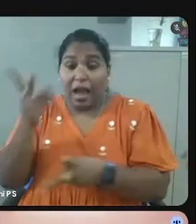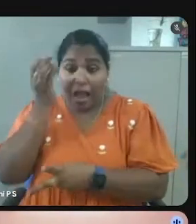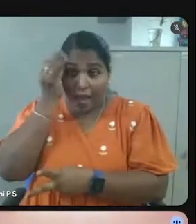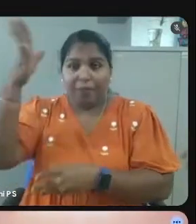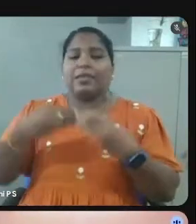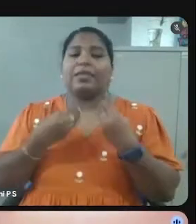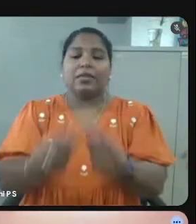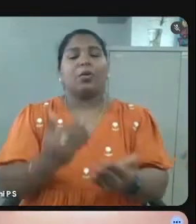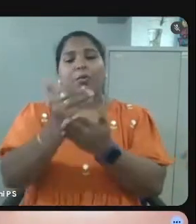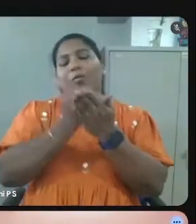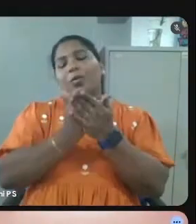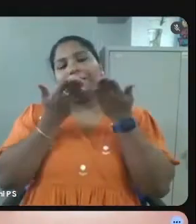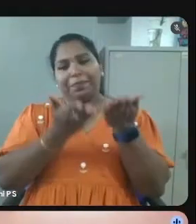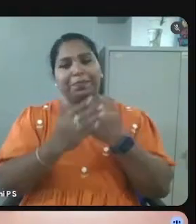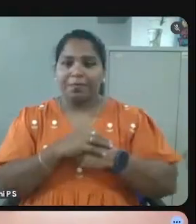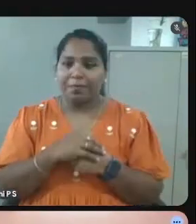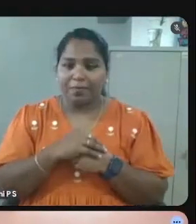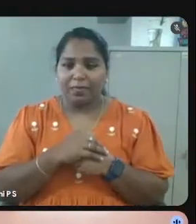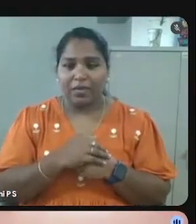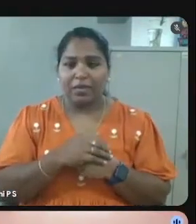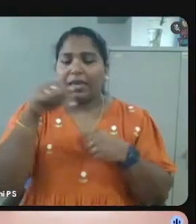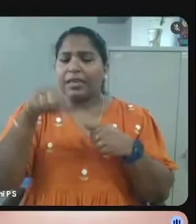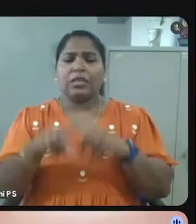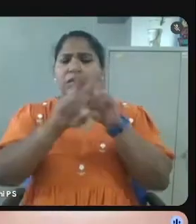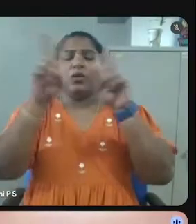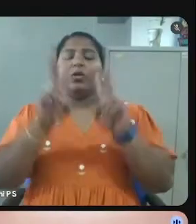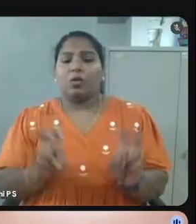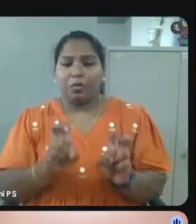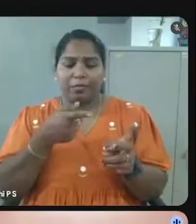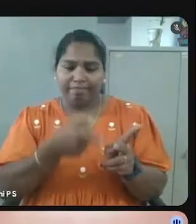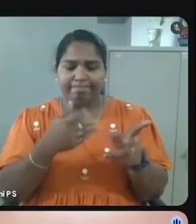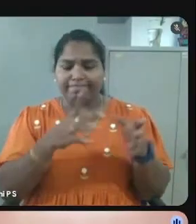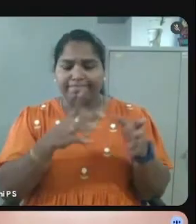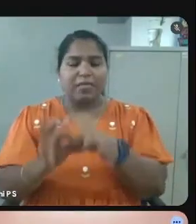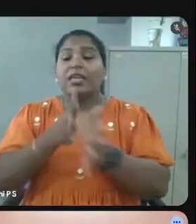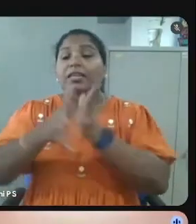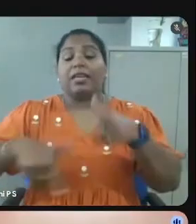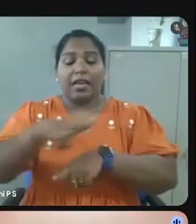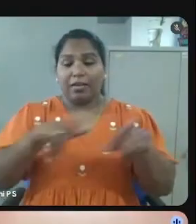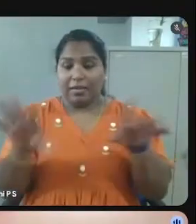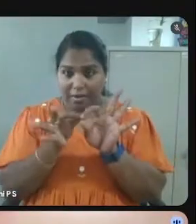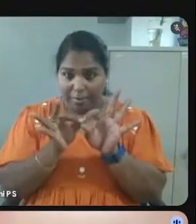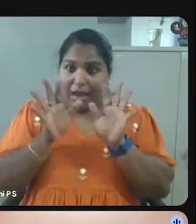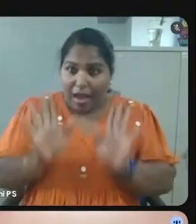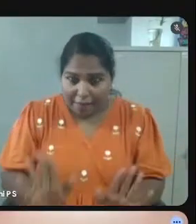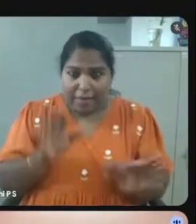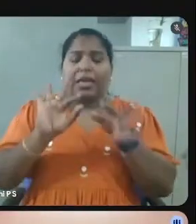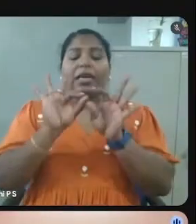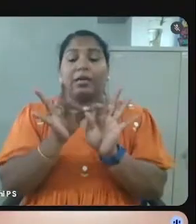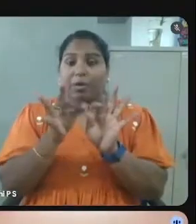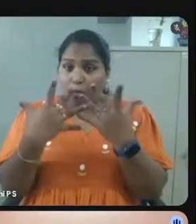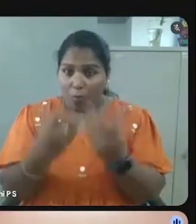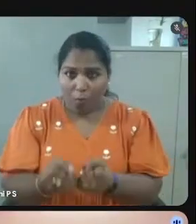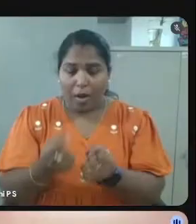ഈ പരിപാടി നടത്തിവരുന്നത്. ഇന്നത്തെ സൈൻ ലാംഗ്വേജ് പരിഭാഷ ഉണ്ടായിരിക്കുന്നതാണ്. ആവശ്യമുള്ള പാർട്ടിസിപ്പൻസ്